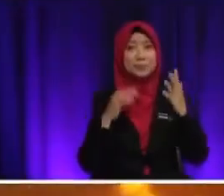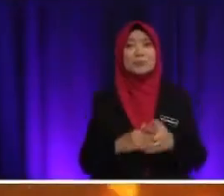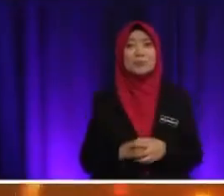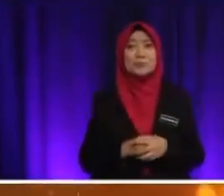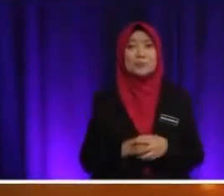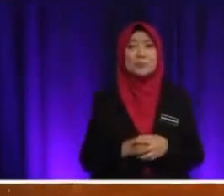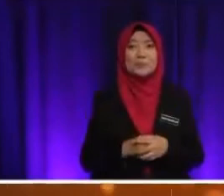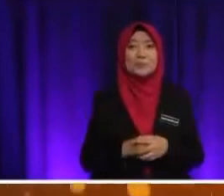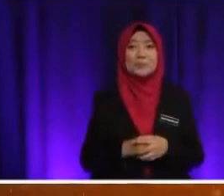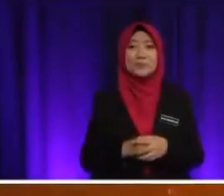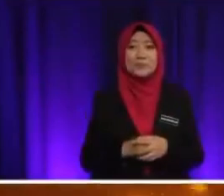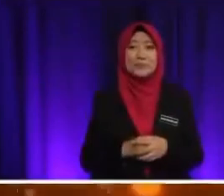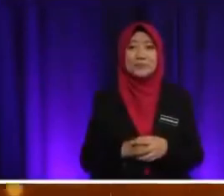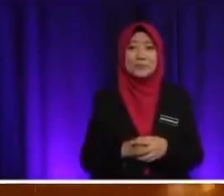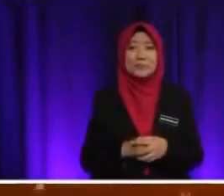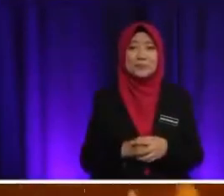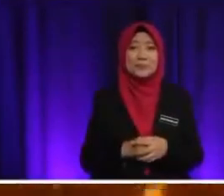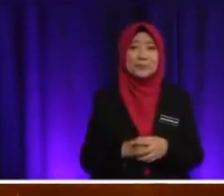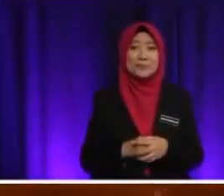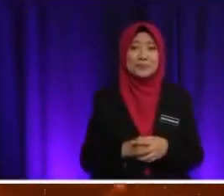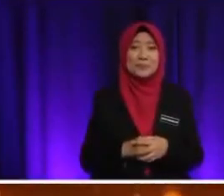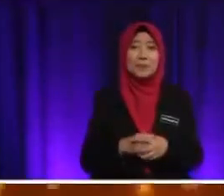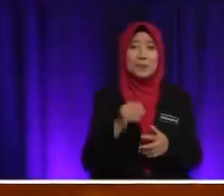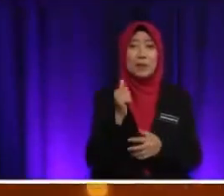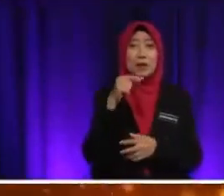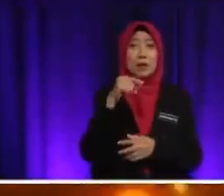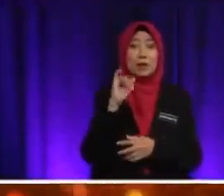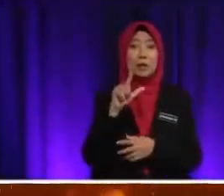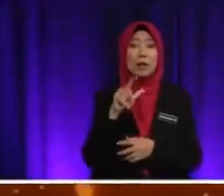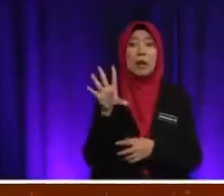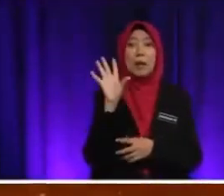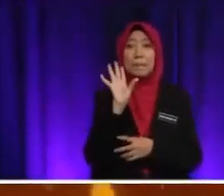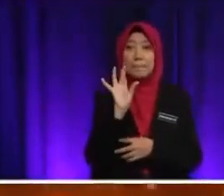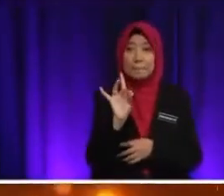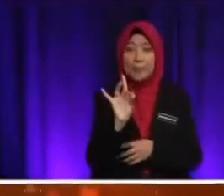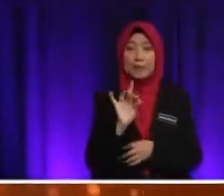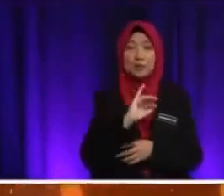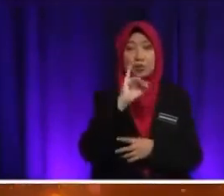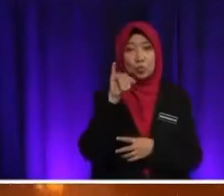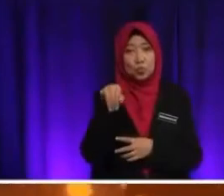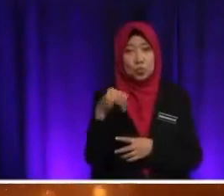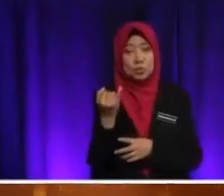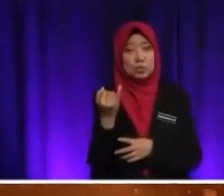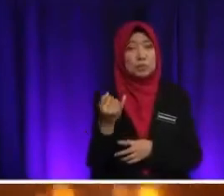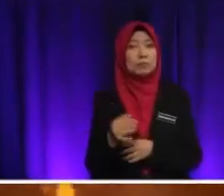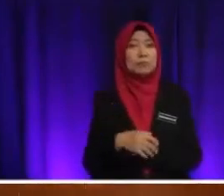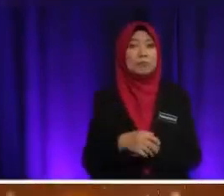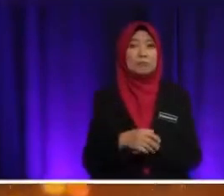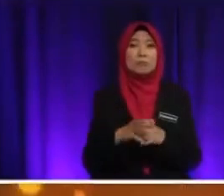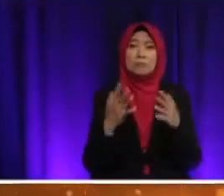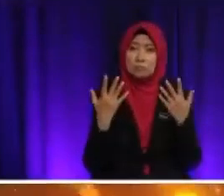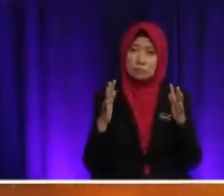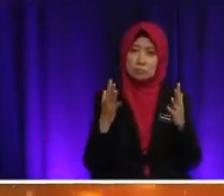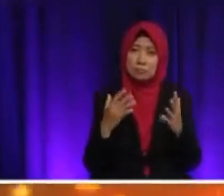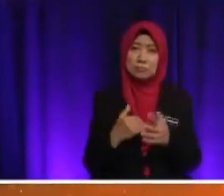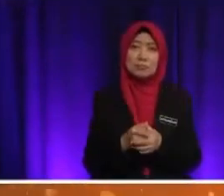sikit. Kan? Okay, kemudian kita tengok Akil. Akil ada 8 bintang juga. Weh, 8 jugalah. Memang